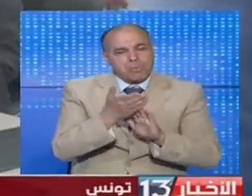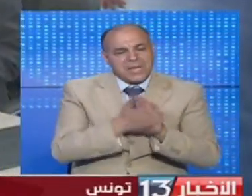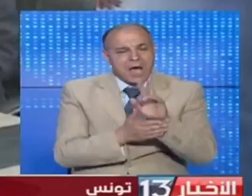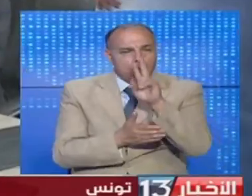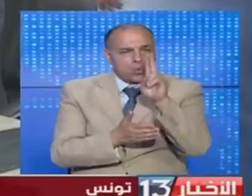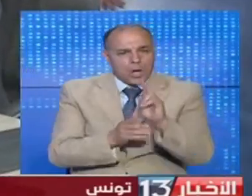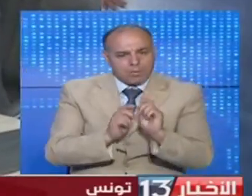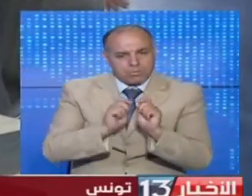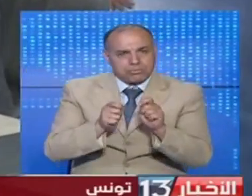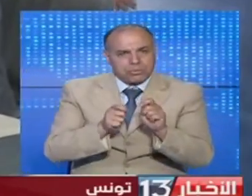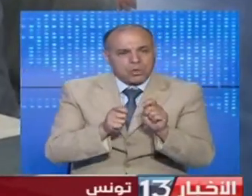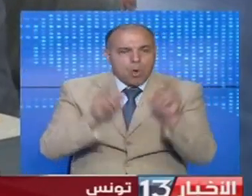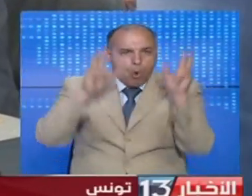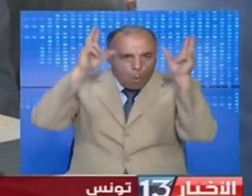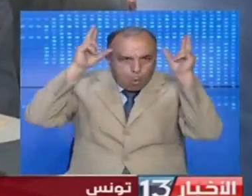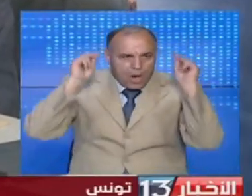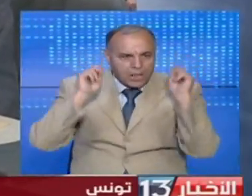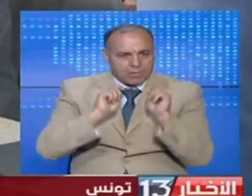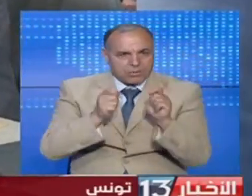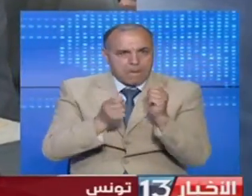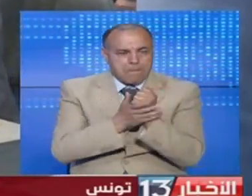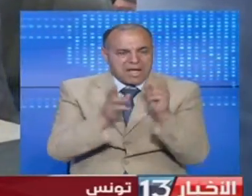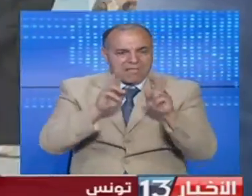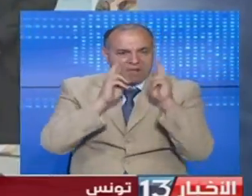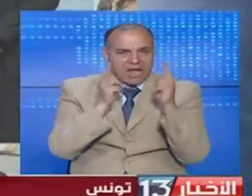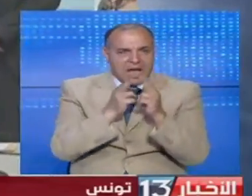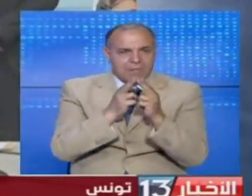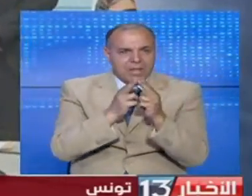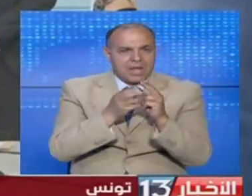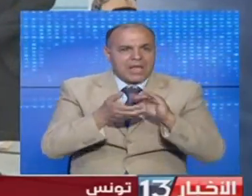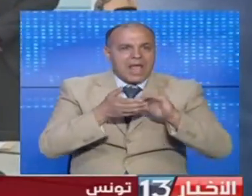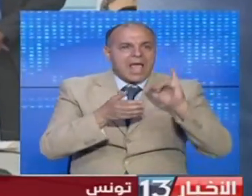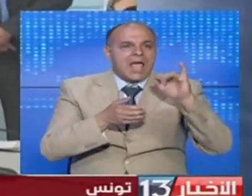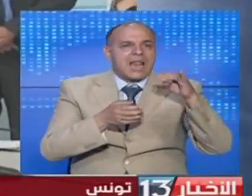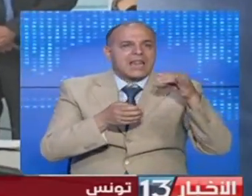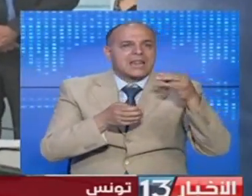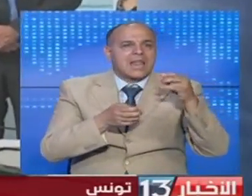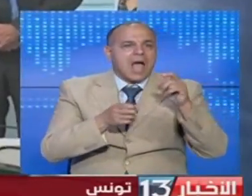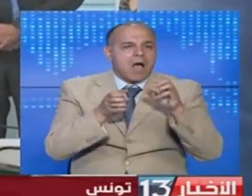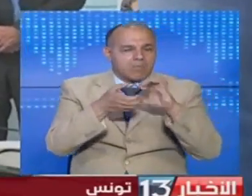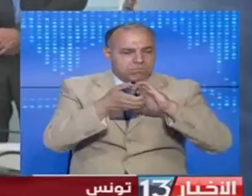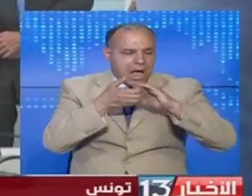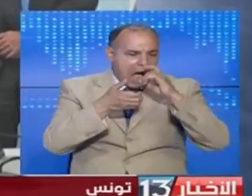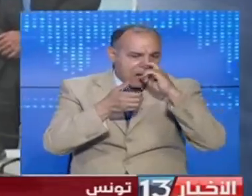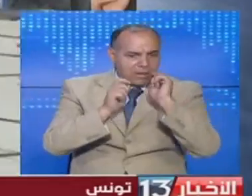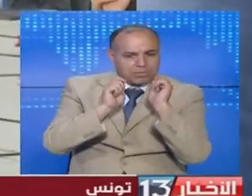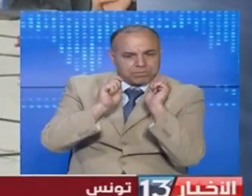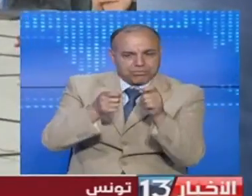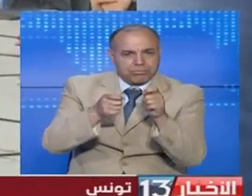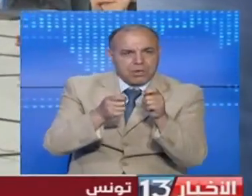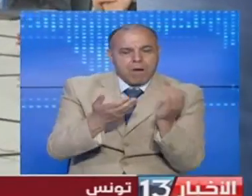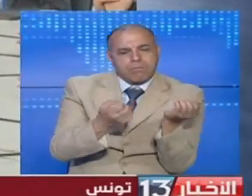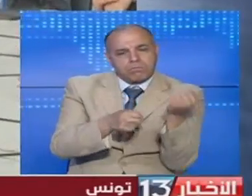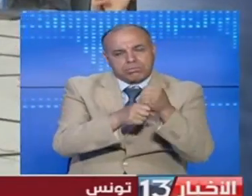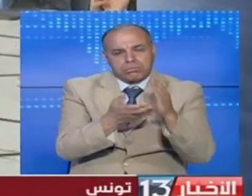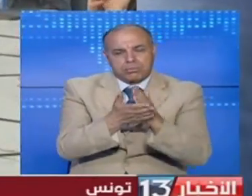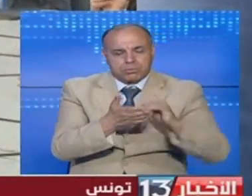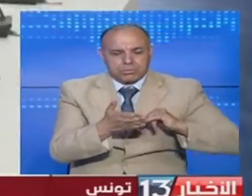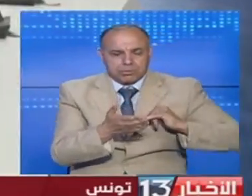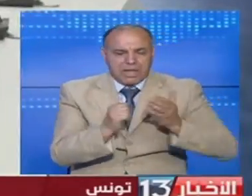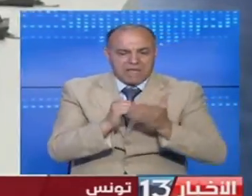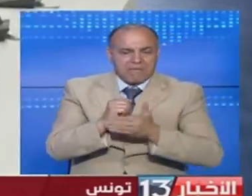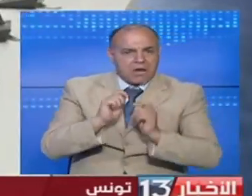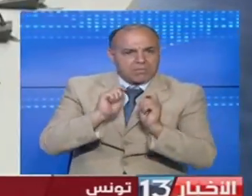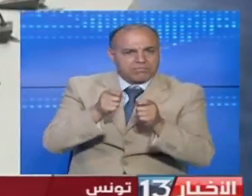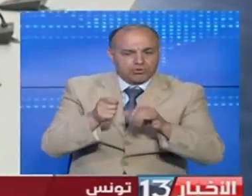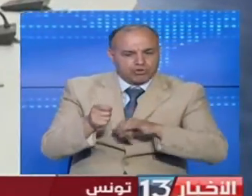تمنحه المملكه الهولنديه عبر البنك العالمي المنظمه عندي العالم العربي لمنحها الى بعض المشاريع الصغرى في المجال الفلاحي